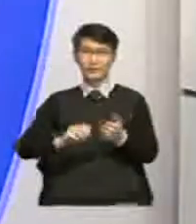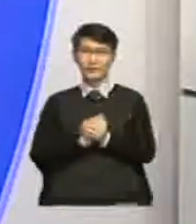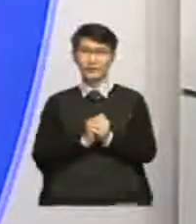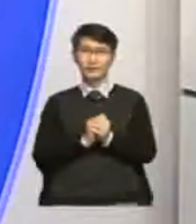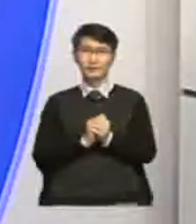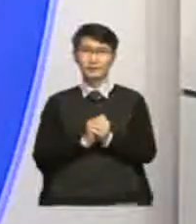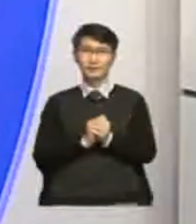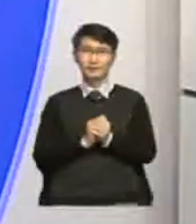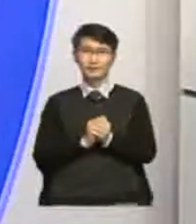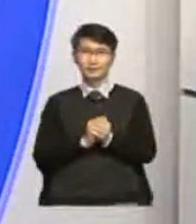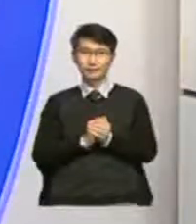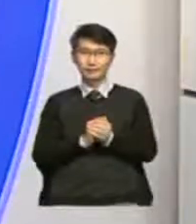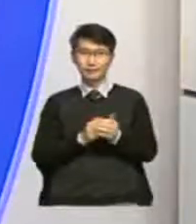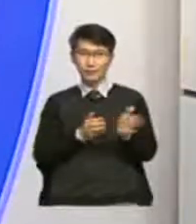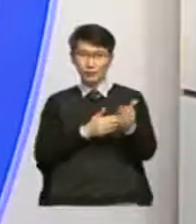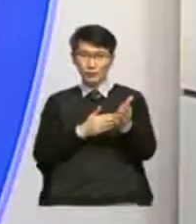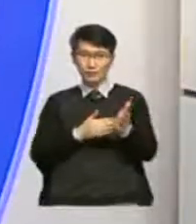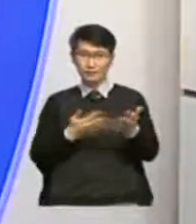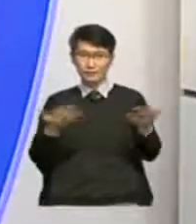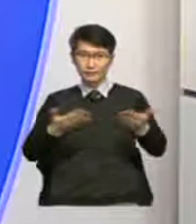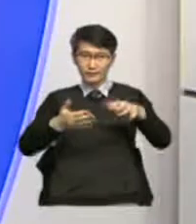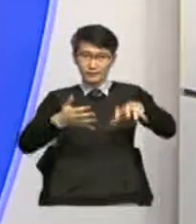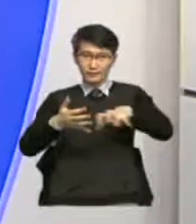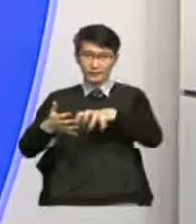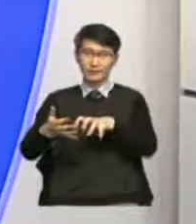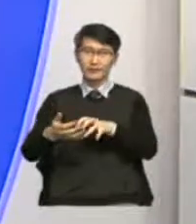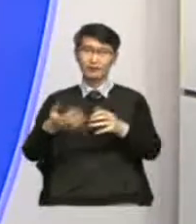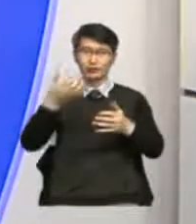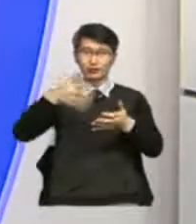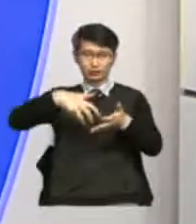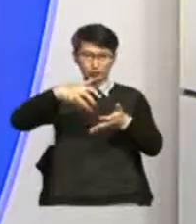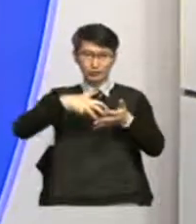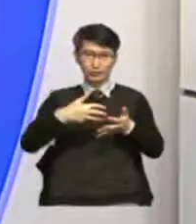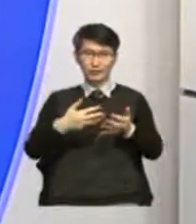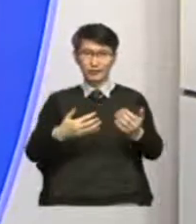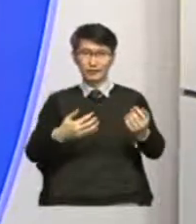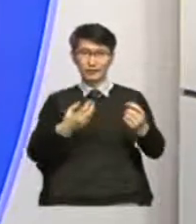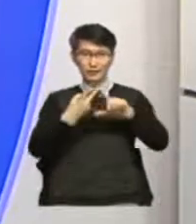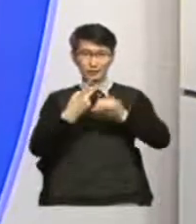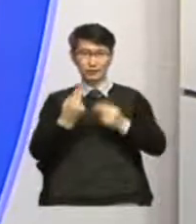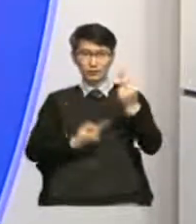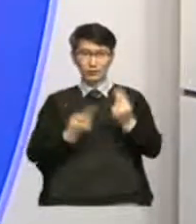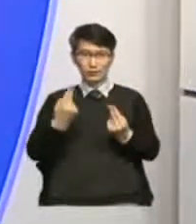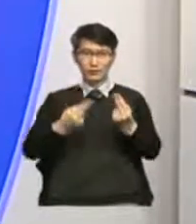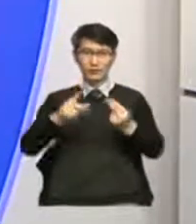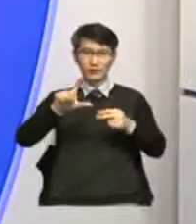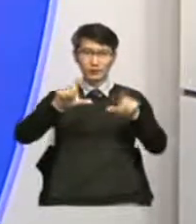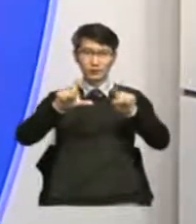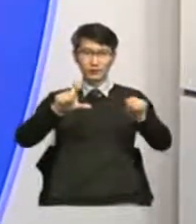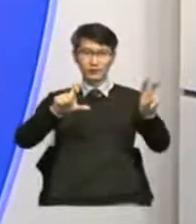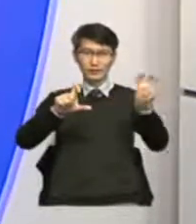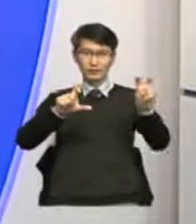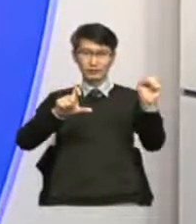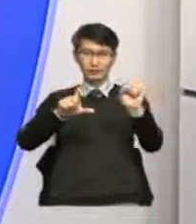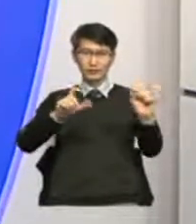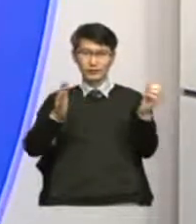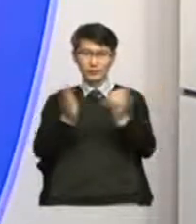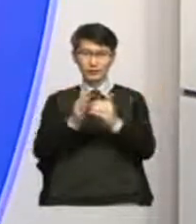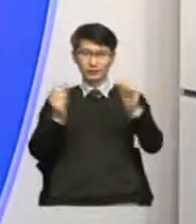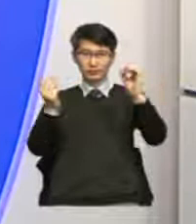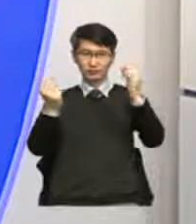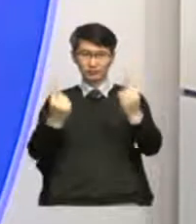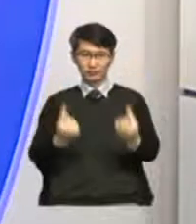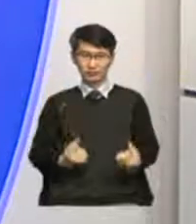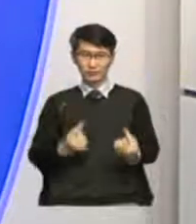이 수산업계에선 이번 코로나 사태로 어업인들의 수입이 전월과 비교해 15%에서 20%까지 감소한